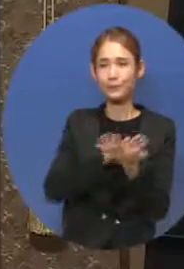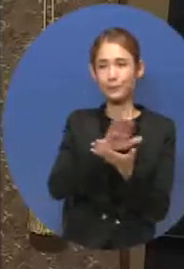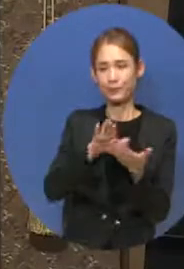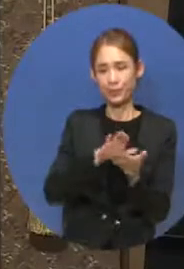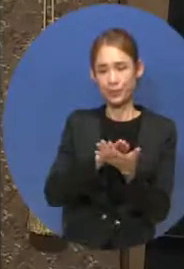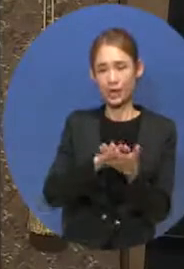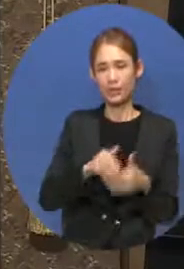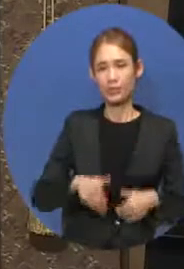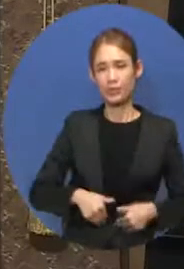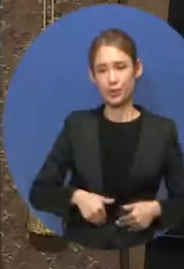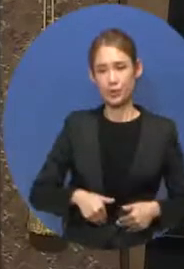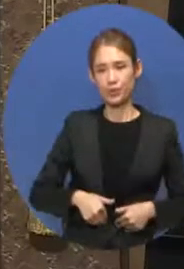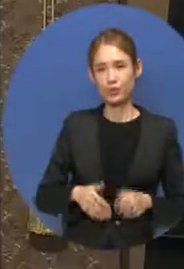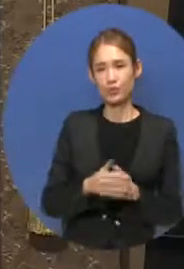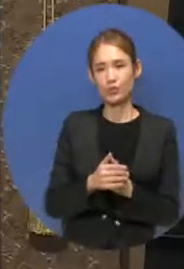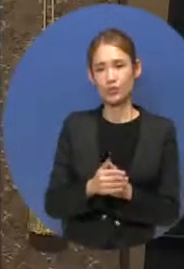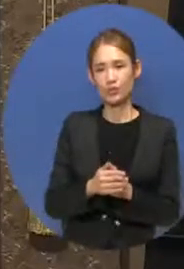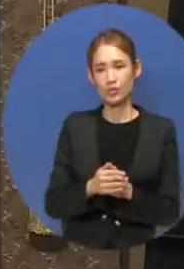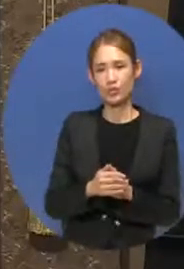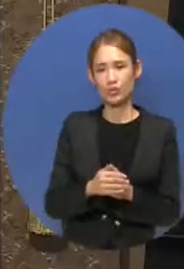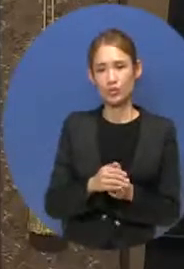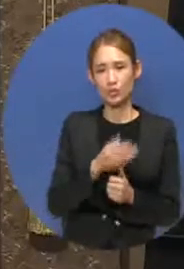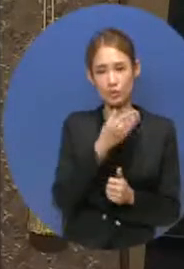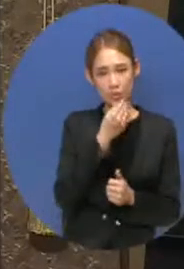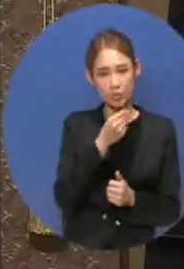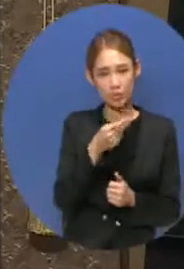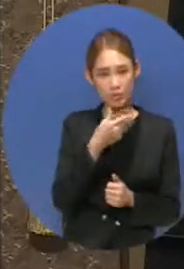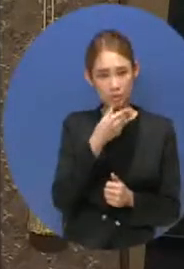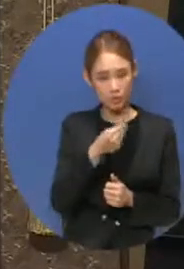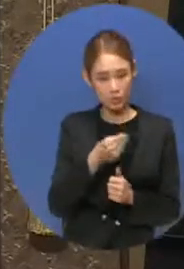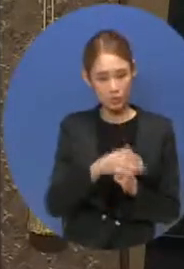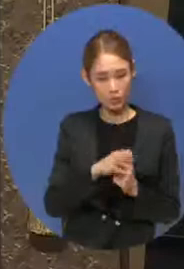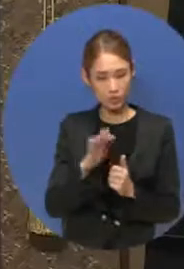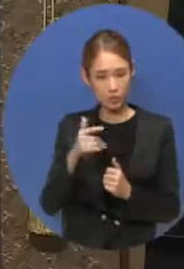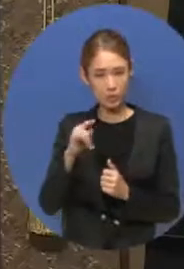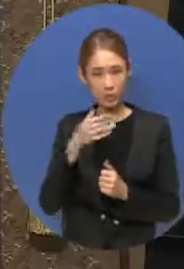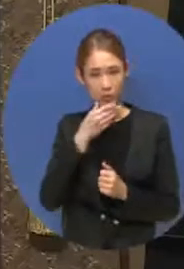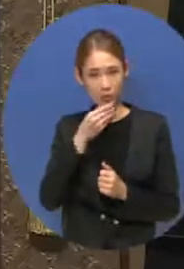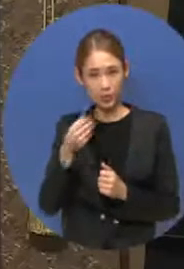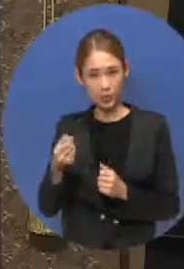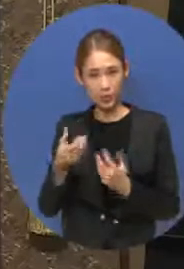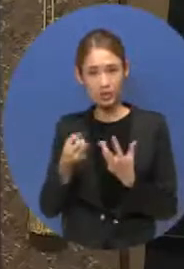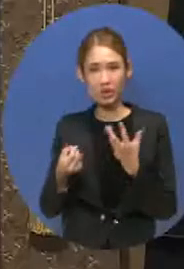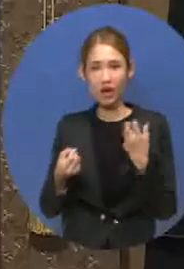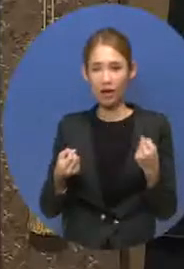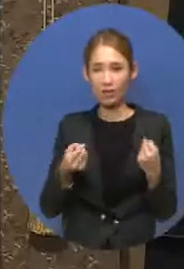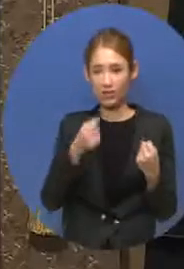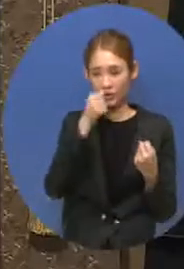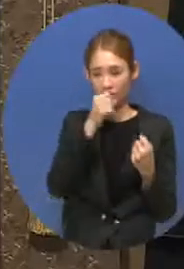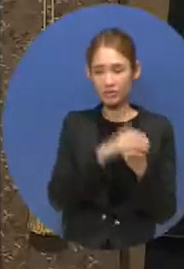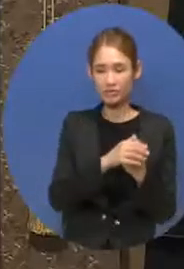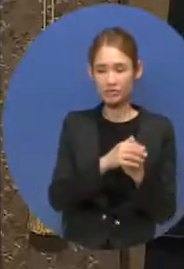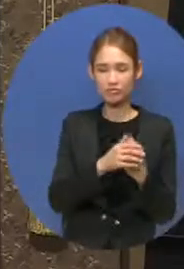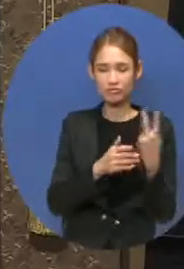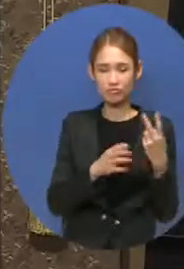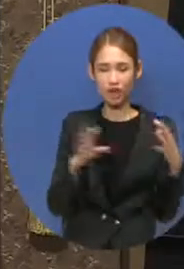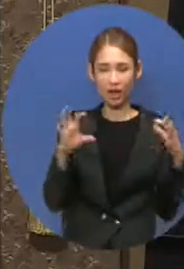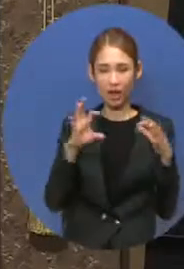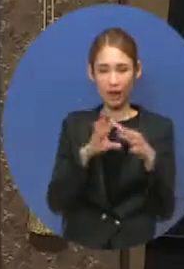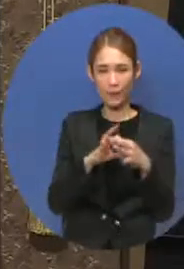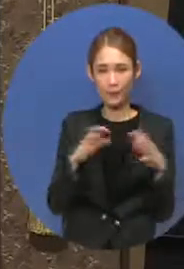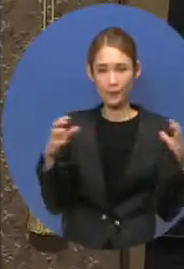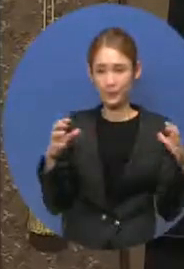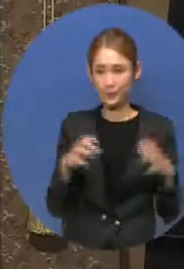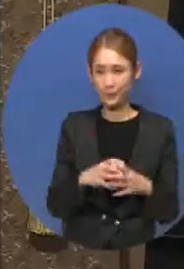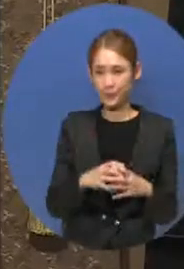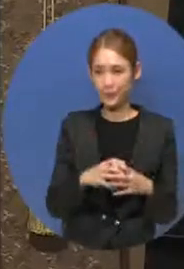이런 생각이 있는데요. 네. 현재는 복지는 복지고 보건은 보건이어서 이 두 개가 좀 접목되어지는 네.